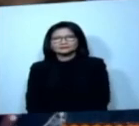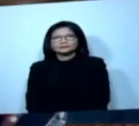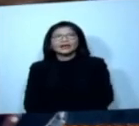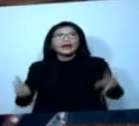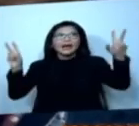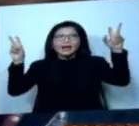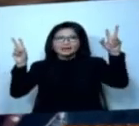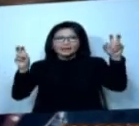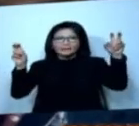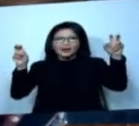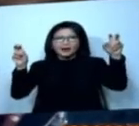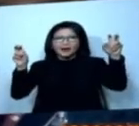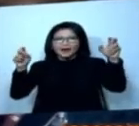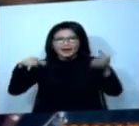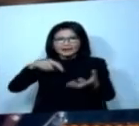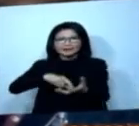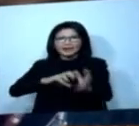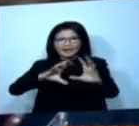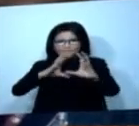55,50%, Prabowo Sandi